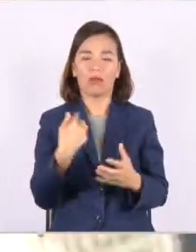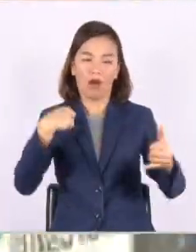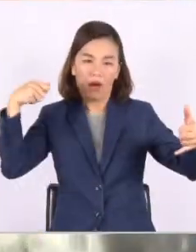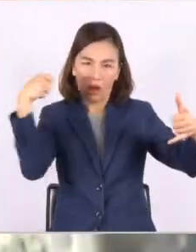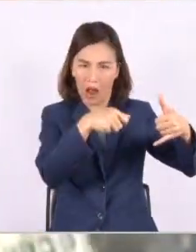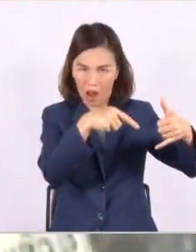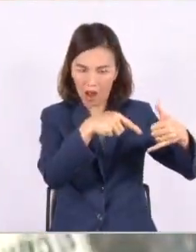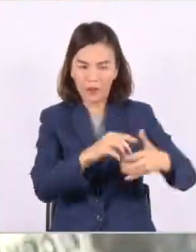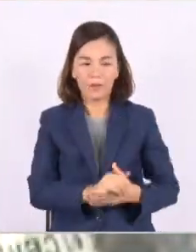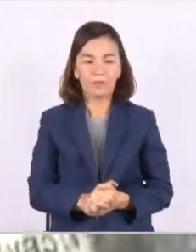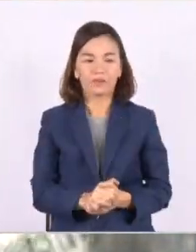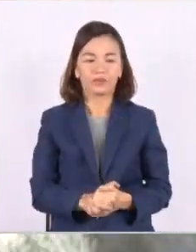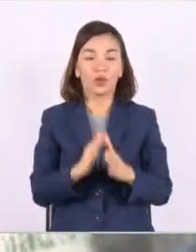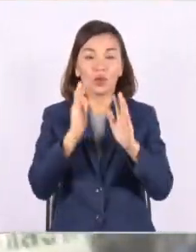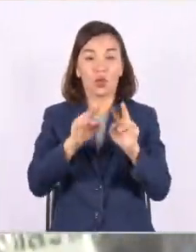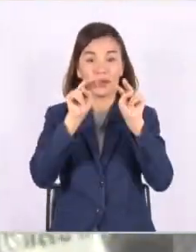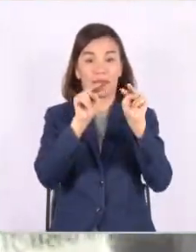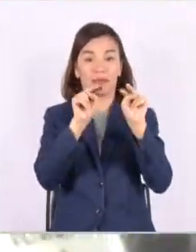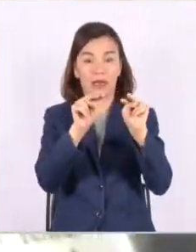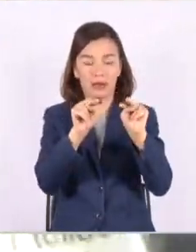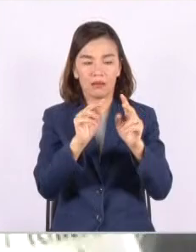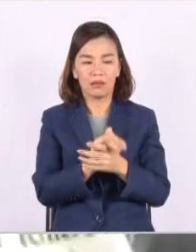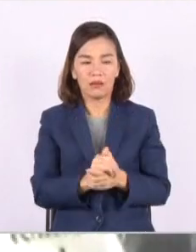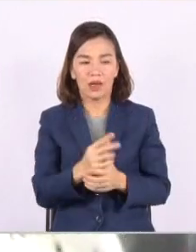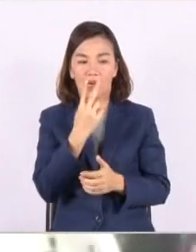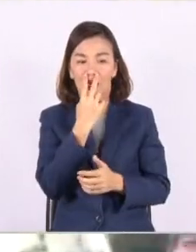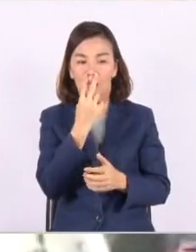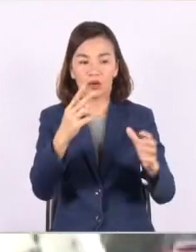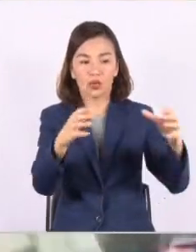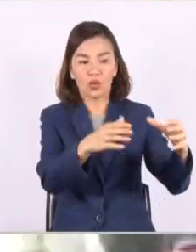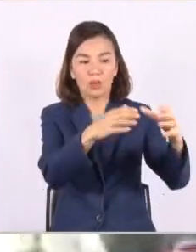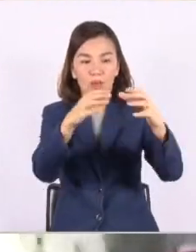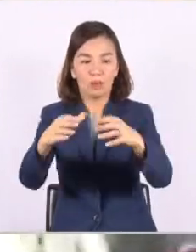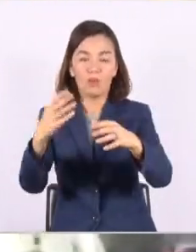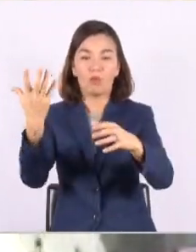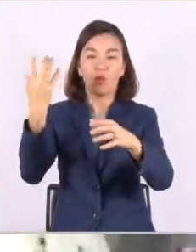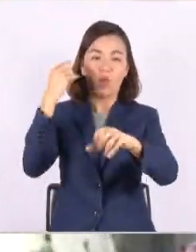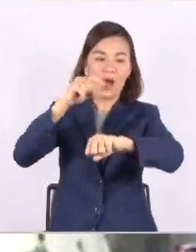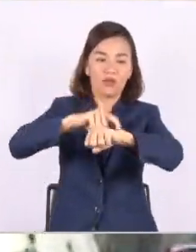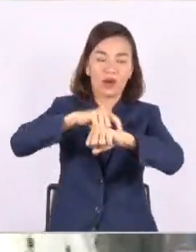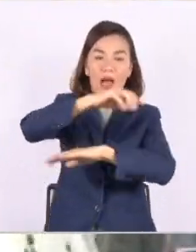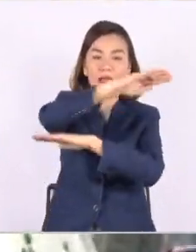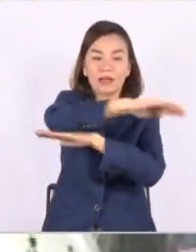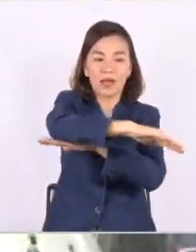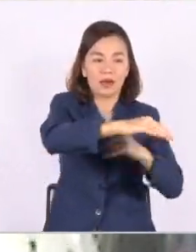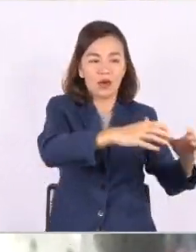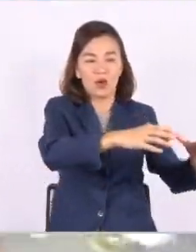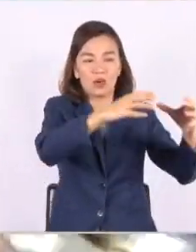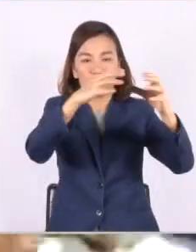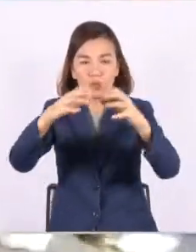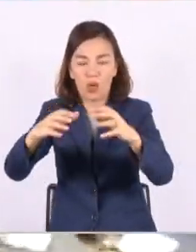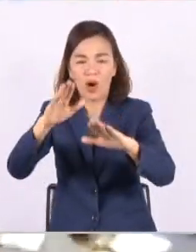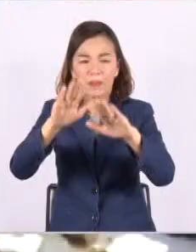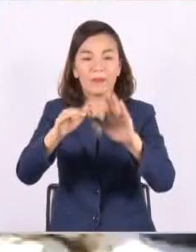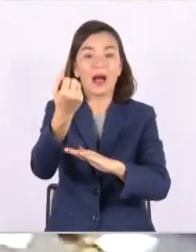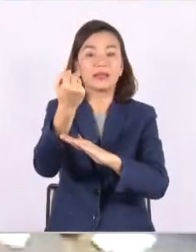ะที่ผู้เห็นเหตุการณ์คนหนึ่งคุณอำนาจเนี่ยบอกว่าพบกลุ่มนี้เนี่ยมาตั้งแต่ช่วงเย็นเมื่อวานมากันอย่างที่ว่าเนี่ยประมาณสัก20คนนะฮะอย่าง